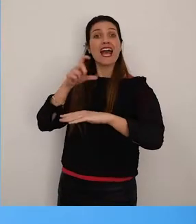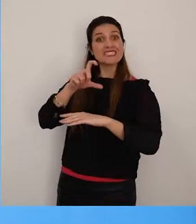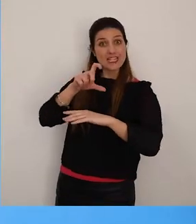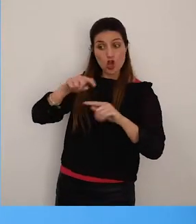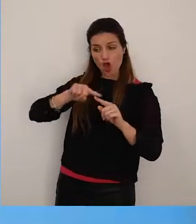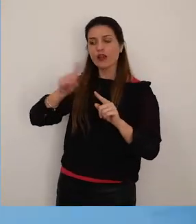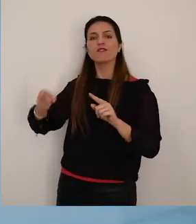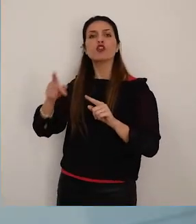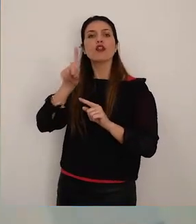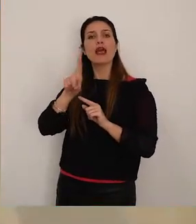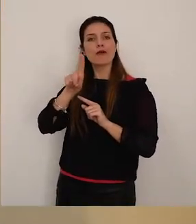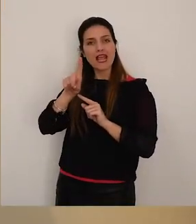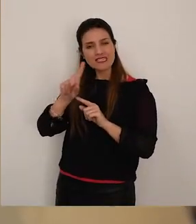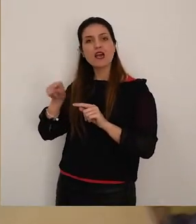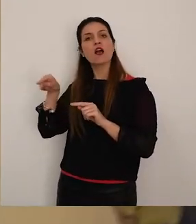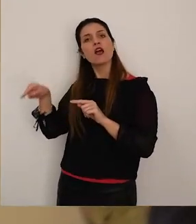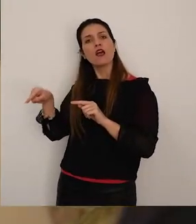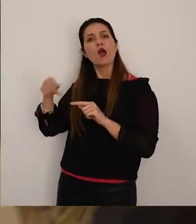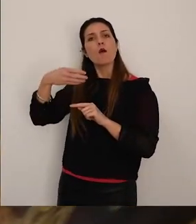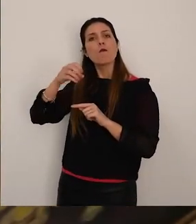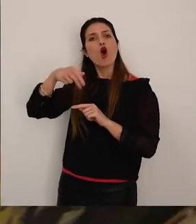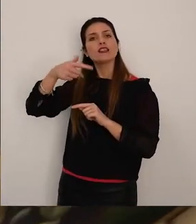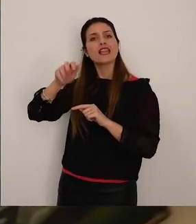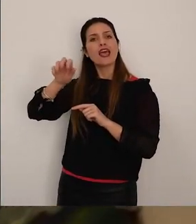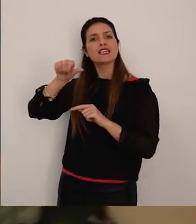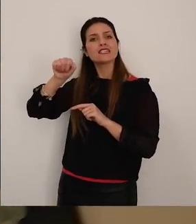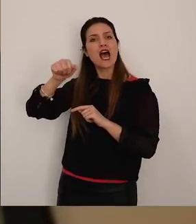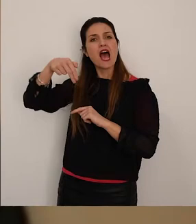piccola frazione di Tricase, e a Montesano.